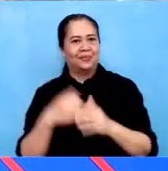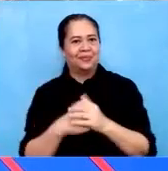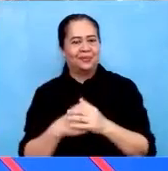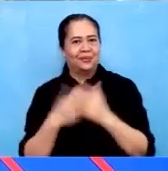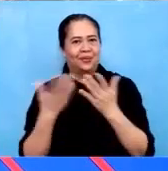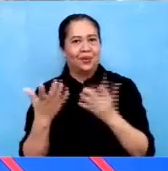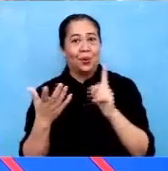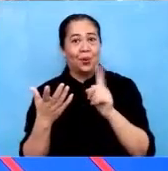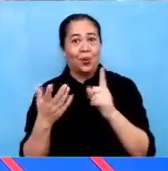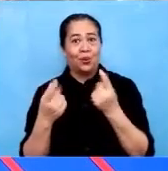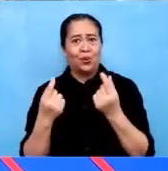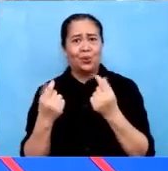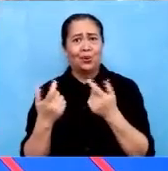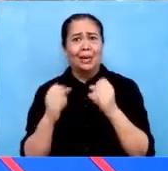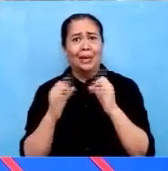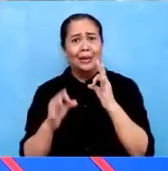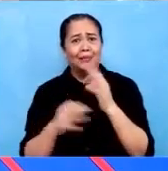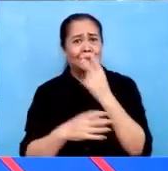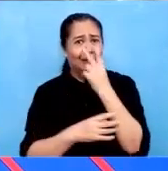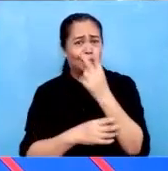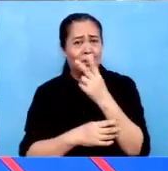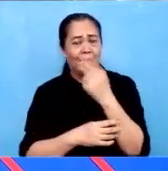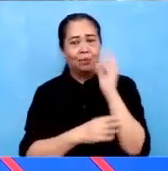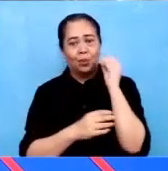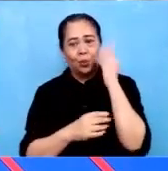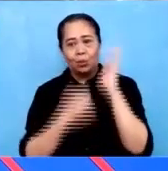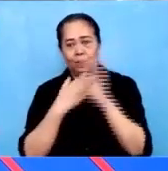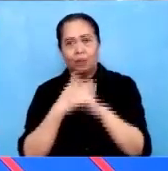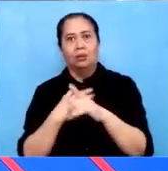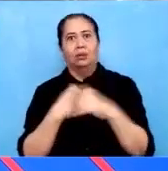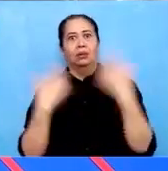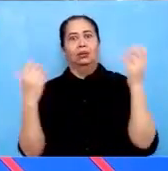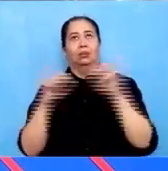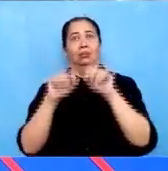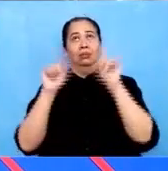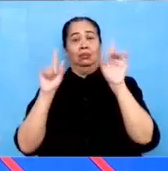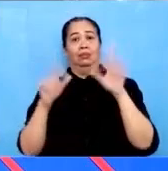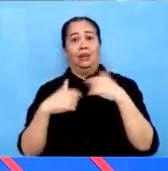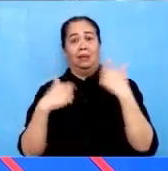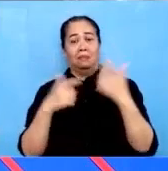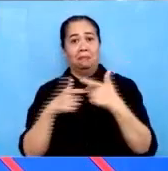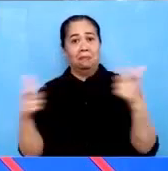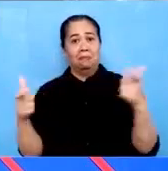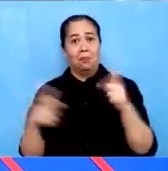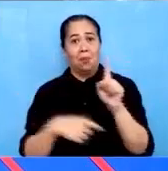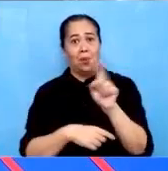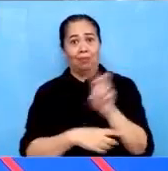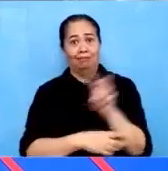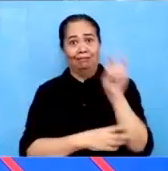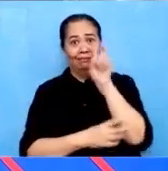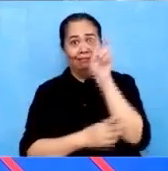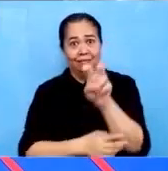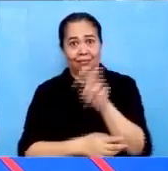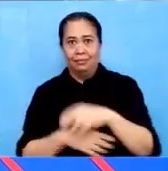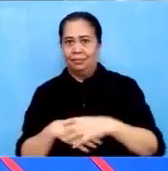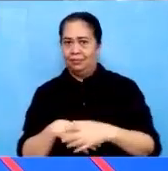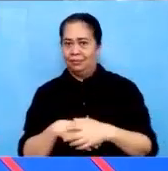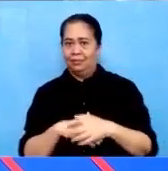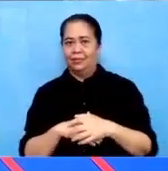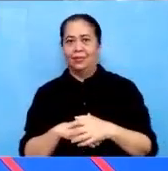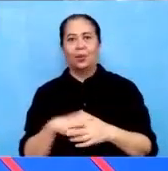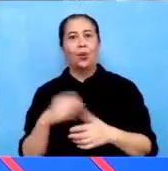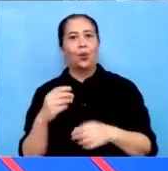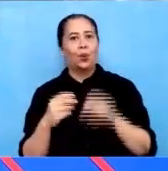partner, ano gagawin mo kung pag-uwi mo mamaya, abay, may biglang bumalaga sa'yo na sawa. Ah, okay. Sawa,